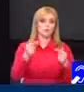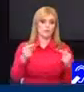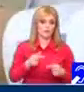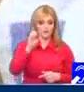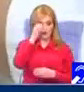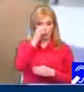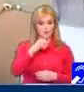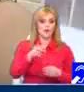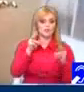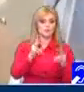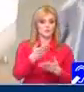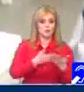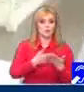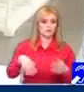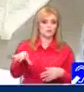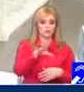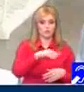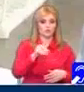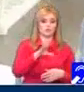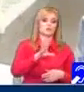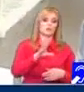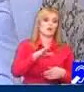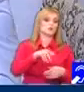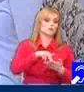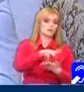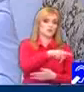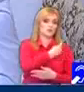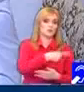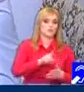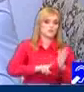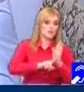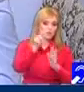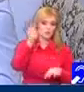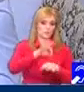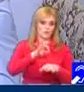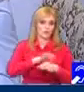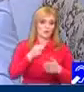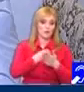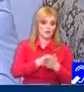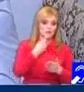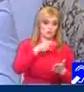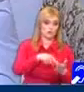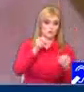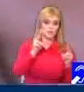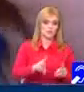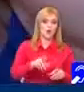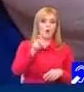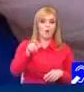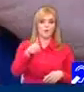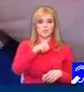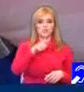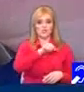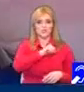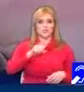Specialiștii fac apel către toți să meargă la medic încă de la primele simptome de boală, doar că până să ajungă la un specialist, oamenii încearcă să